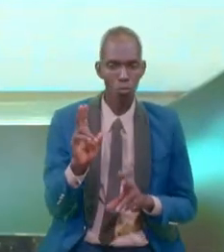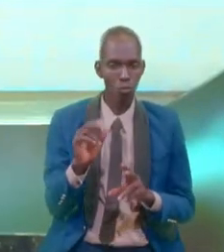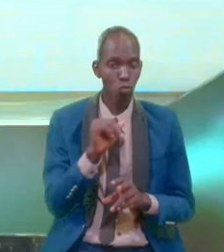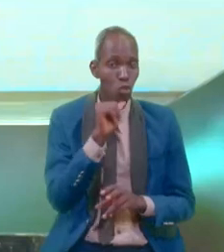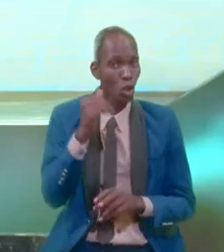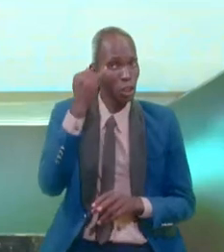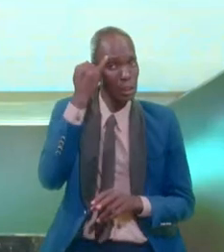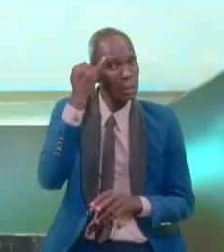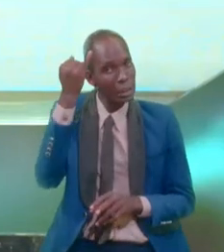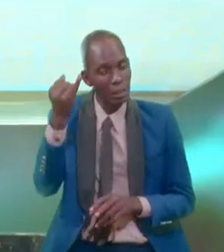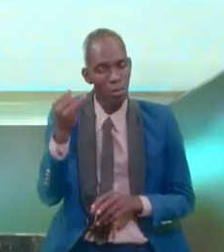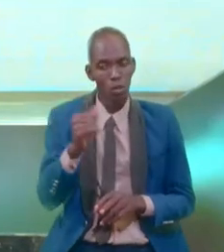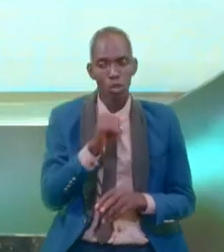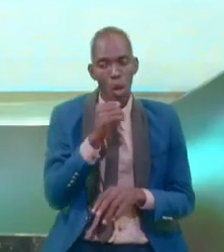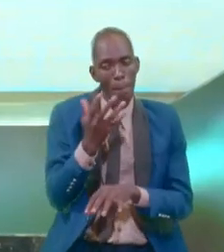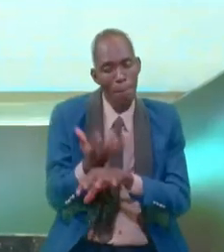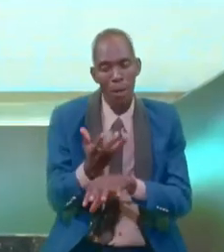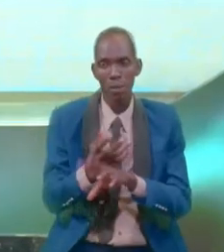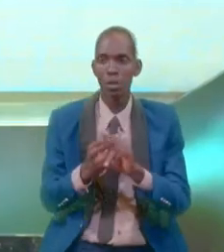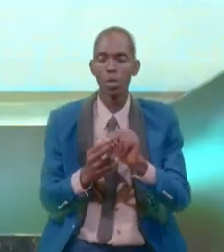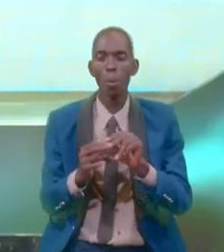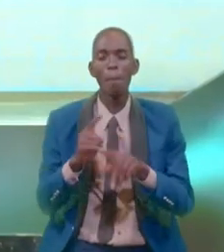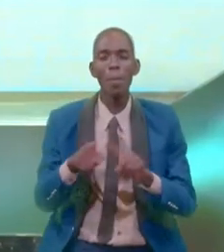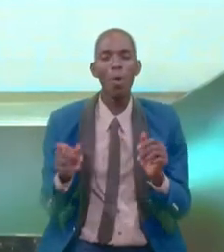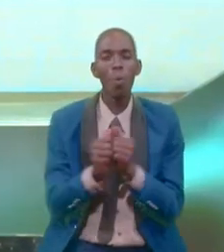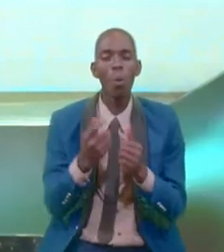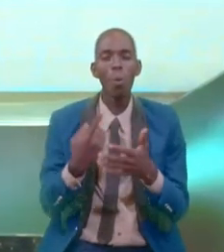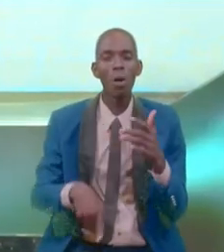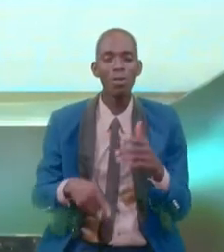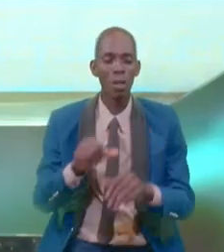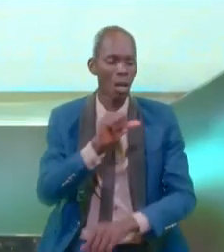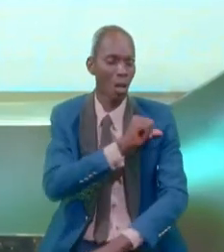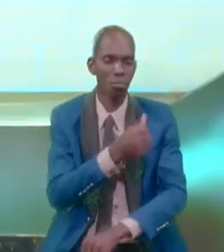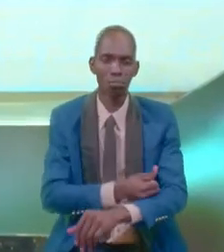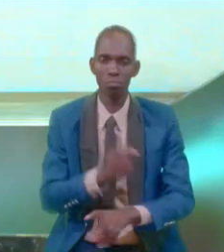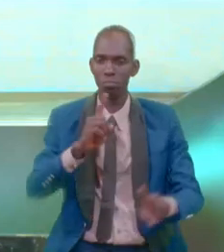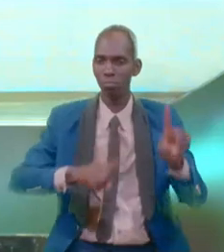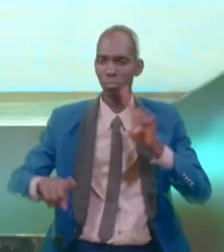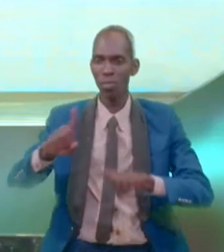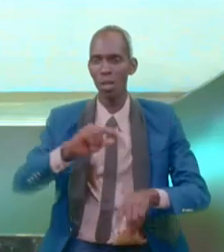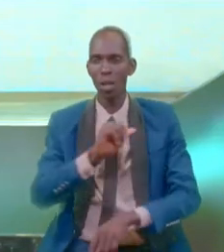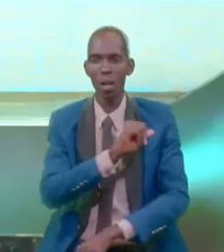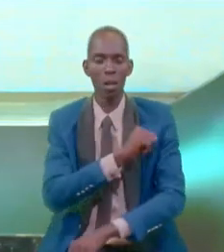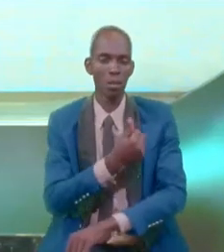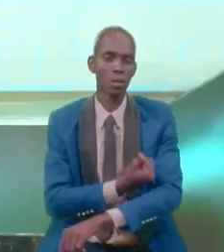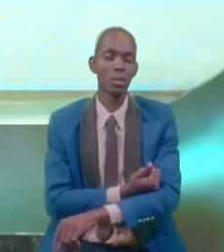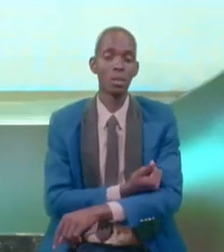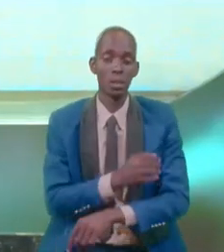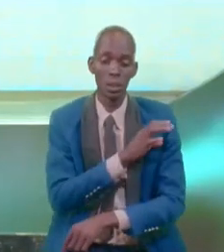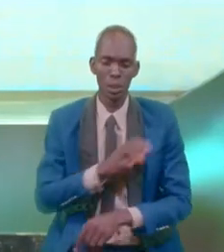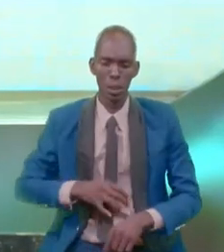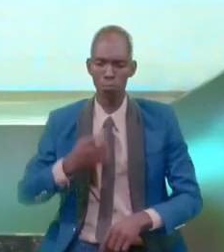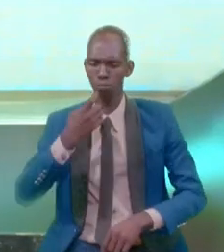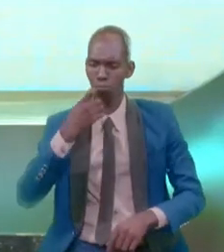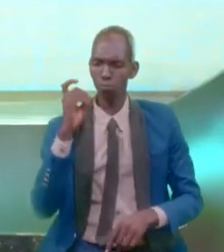parole? Avec autorité, il commande. Ce n'est pas amusement que quelqu'un qui crie là-bas, autorité. Il a